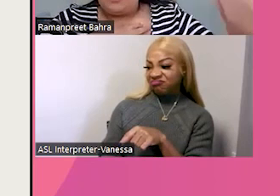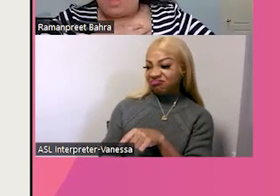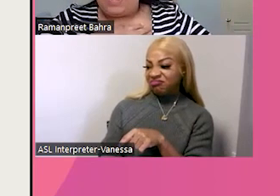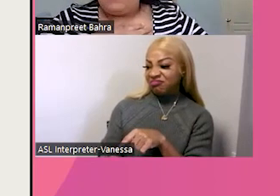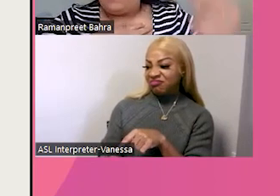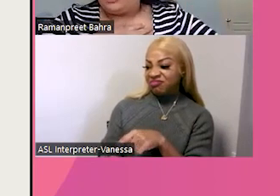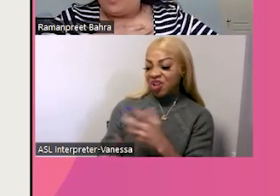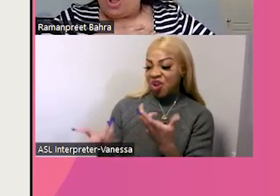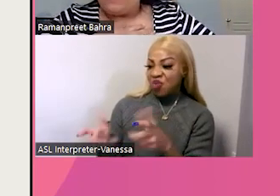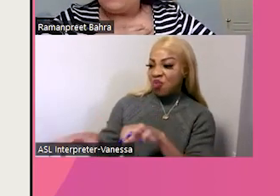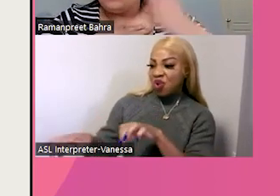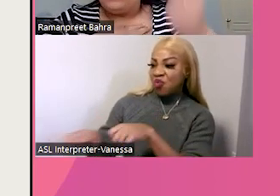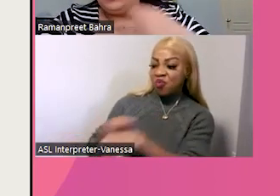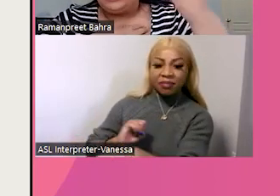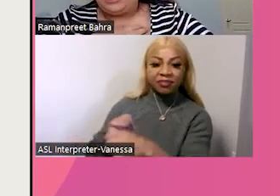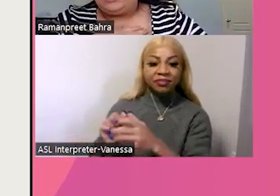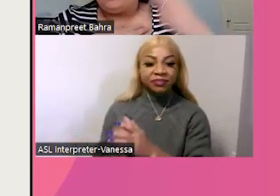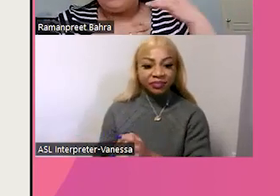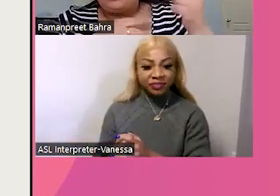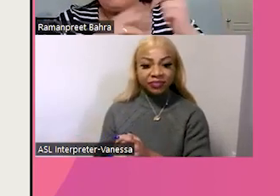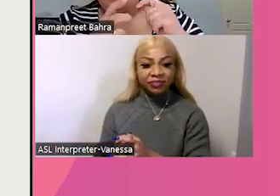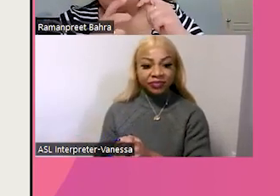non violables même, et